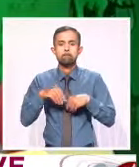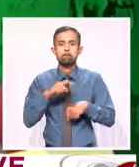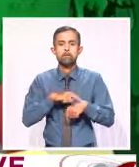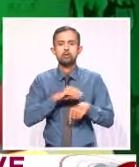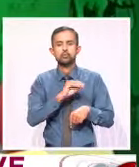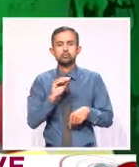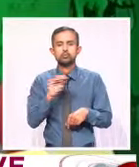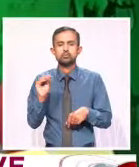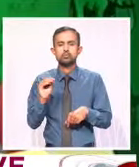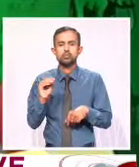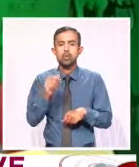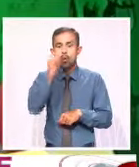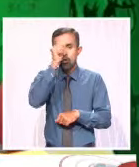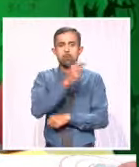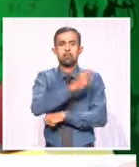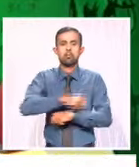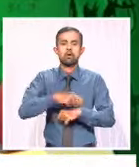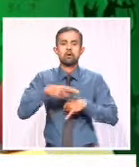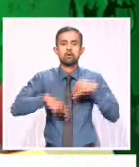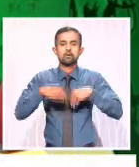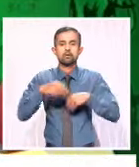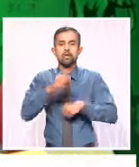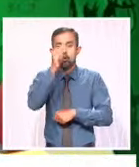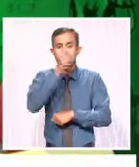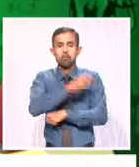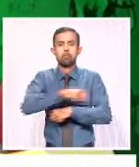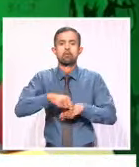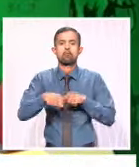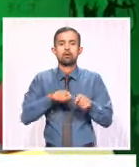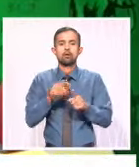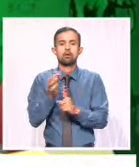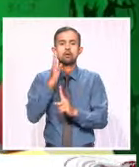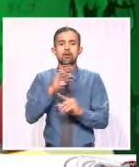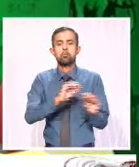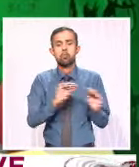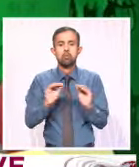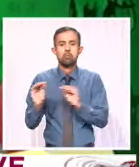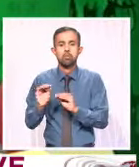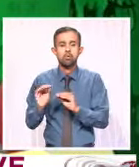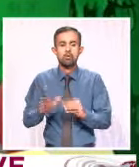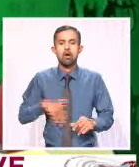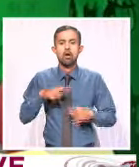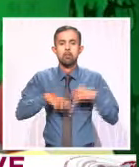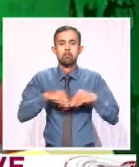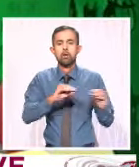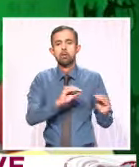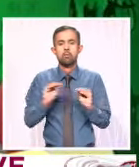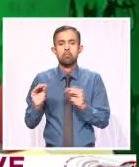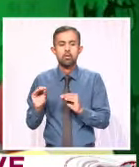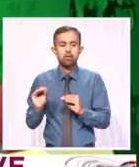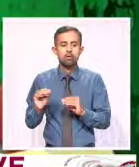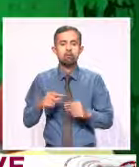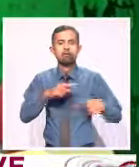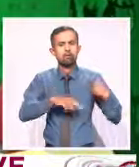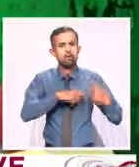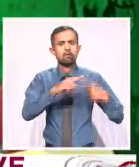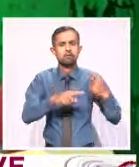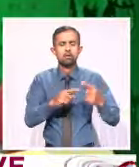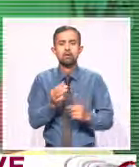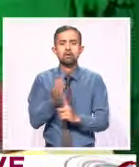කල් දාන්න උඩ වැටියක් කරනවා, ඡන්ද ගුණ්ඩුවක් කරනවා, ජනාධිපතිවරණයත් කල් දාන්න හදන්නේ, මහමැතිවරණයත් කල් දාන්න හදන්නේ කියලා ඉවර දිගින්